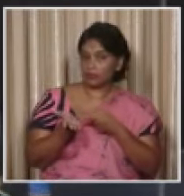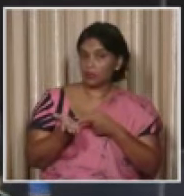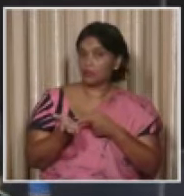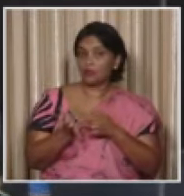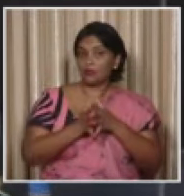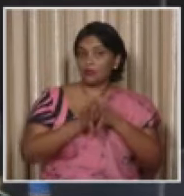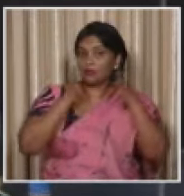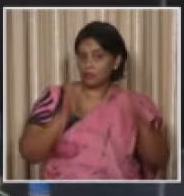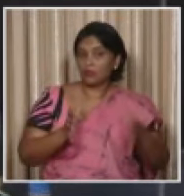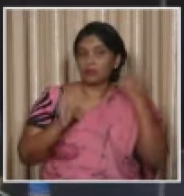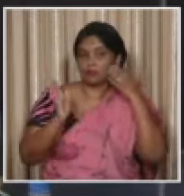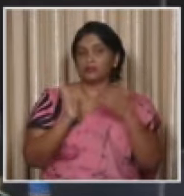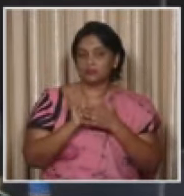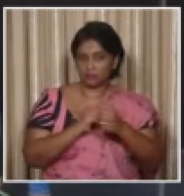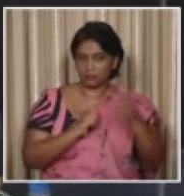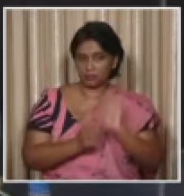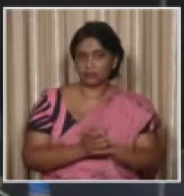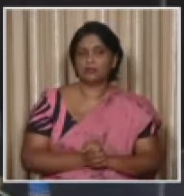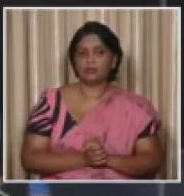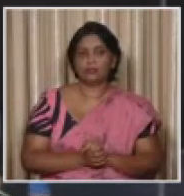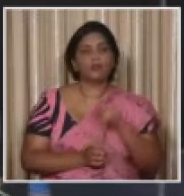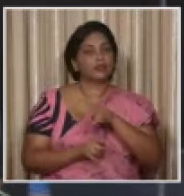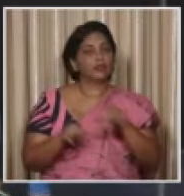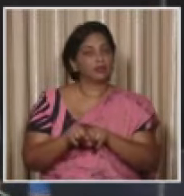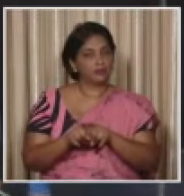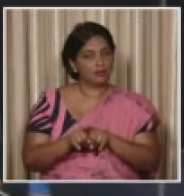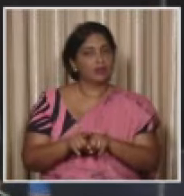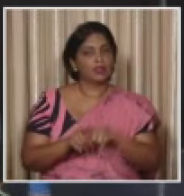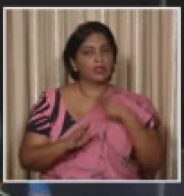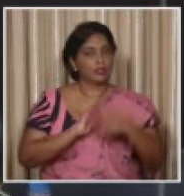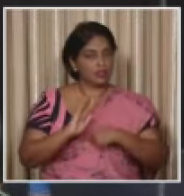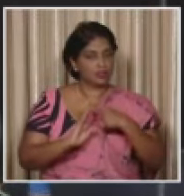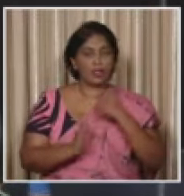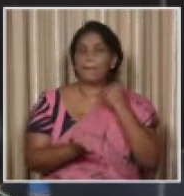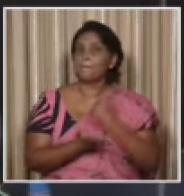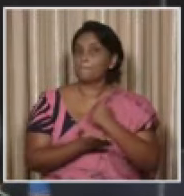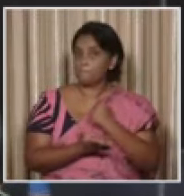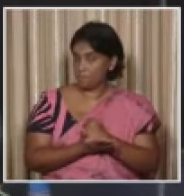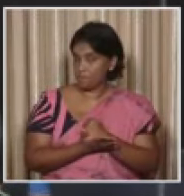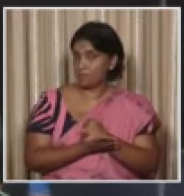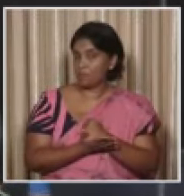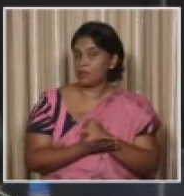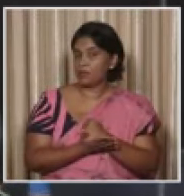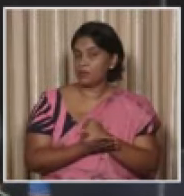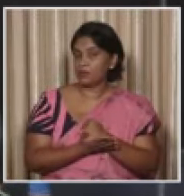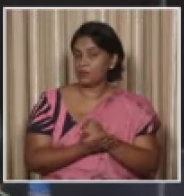වඩා පුළුල් අර්ථයක් සහිත වේ. එබැවින් ශ්‍රී ලංකා මහා බැංකුවේ